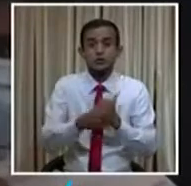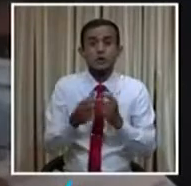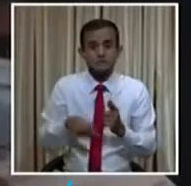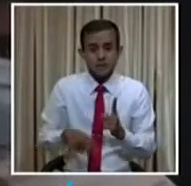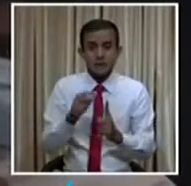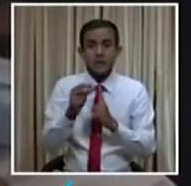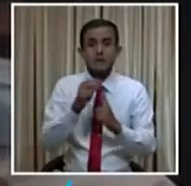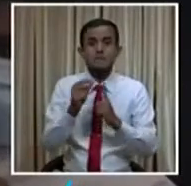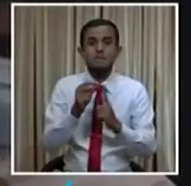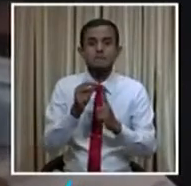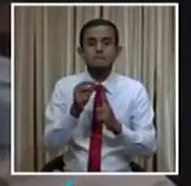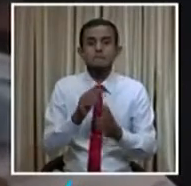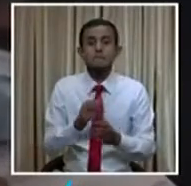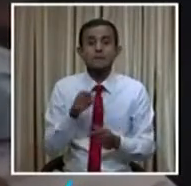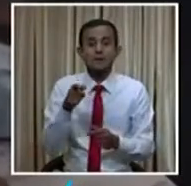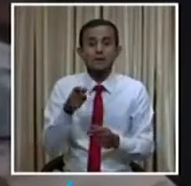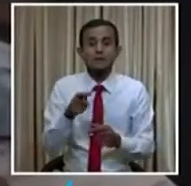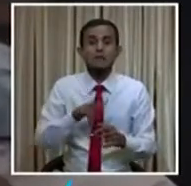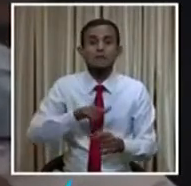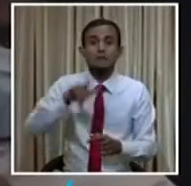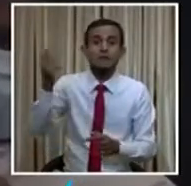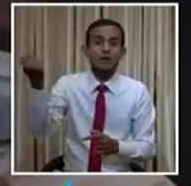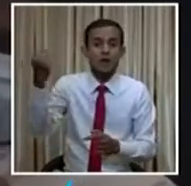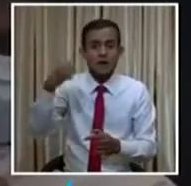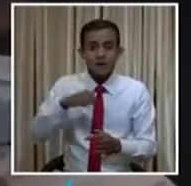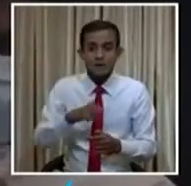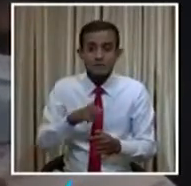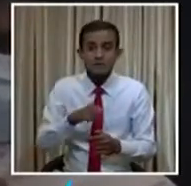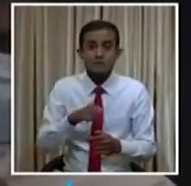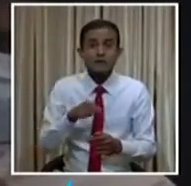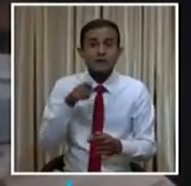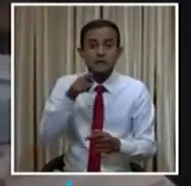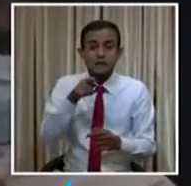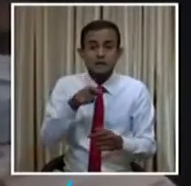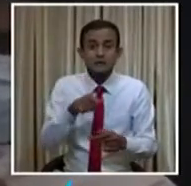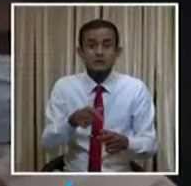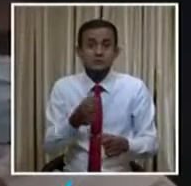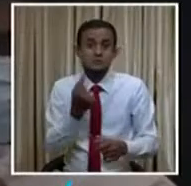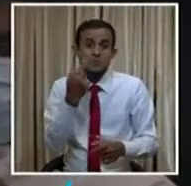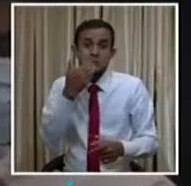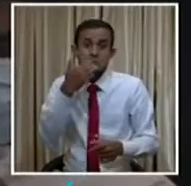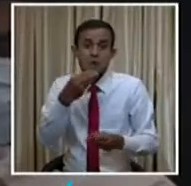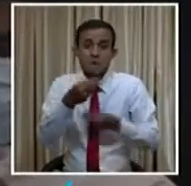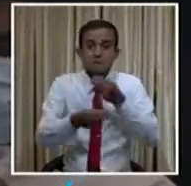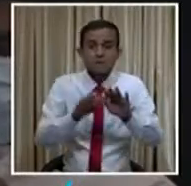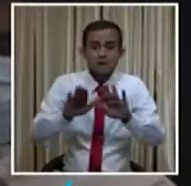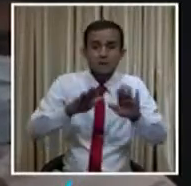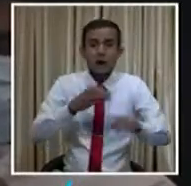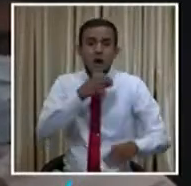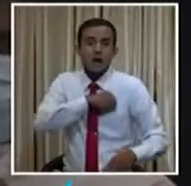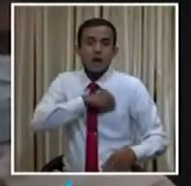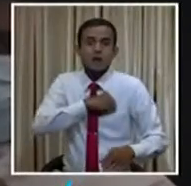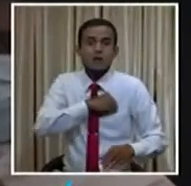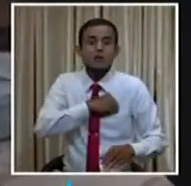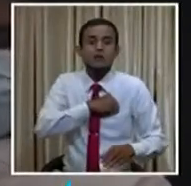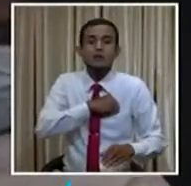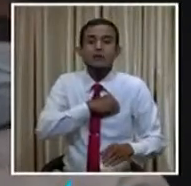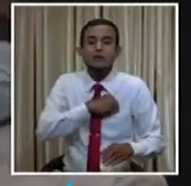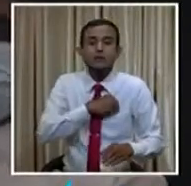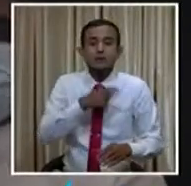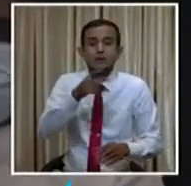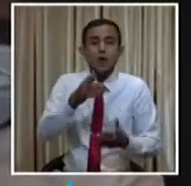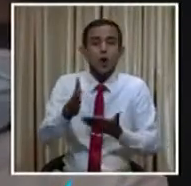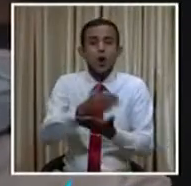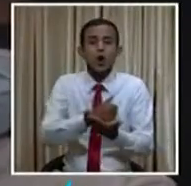පාර්ලිමේන්තුවෙන් ඒවා විදේශිකයෝ ඇවිල්ලා ඒවා ඉතා දක්ෂ ලෙස ව්‍යාපාර මෙහෙවලා ලාභ උපයනකොට ඒවා